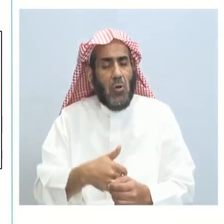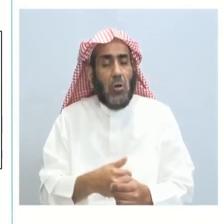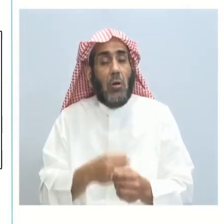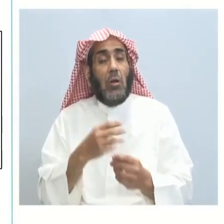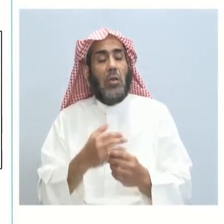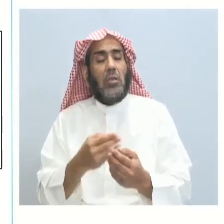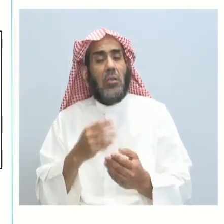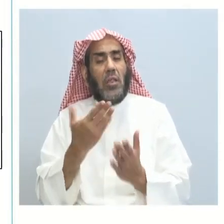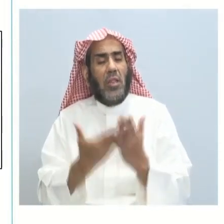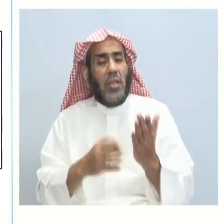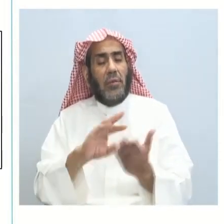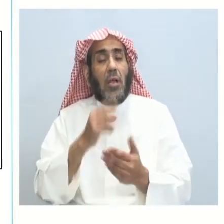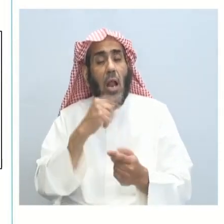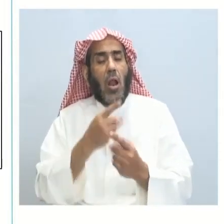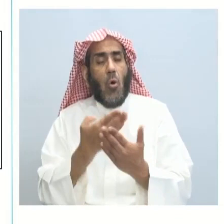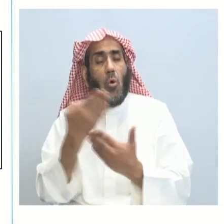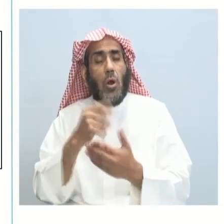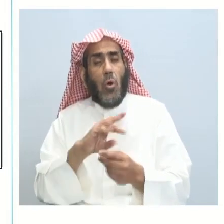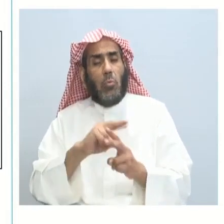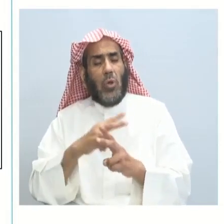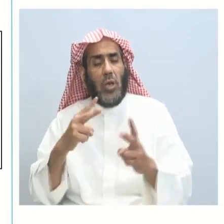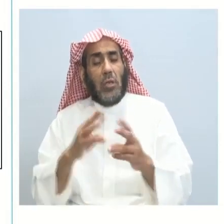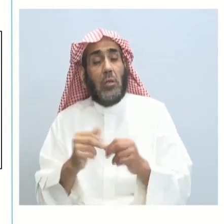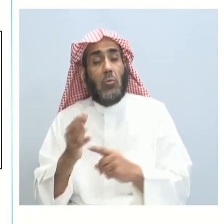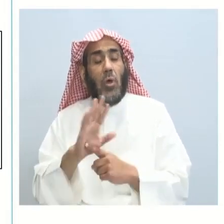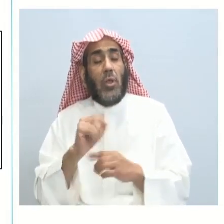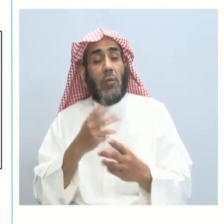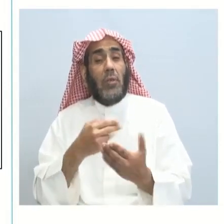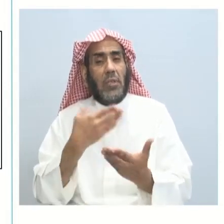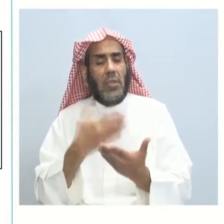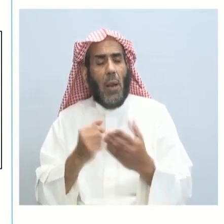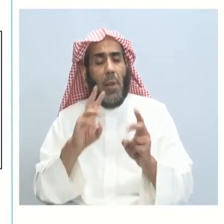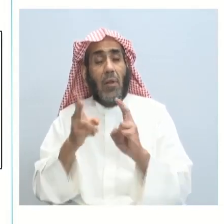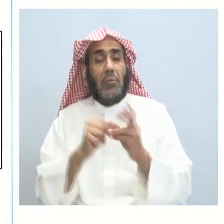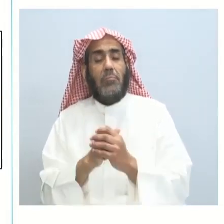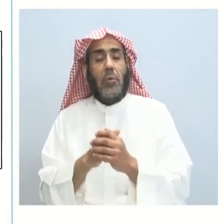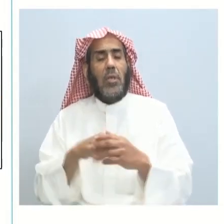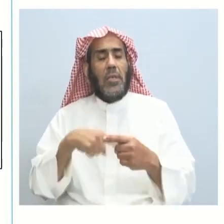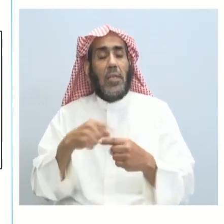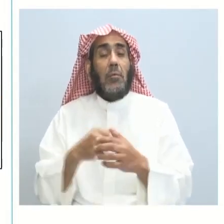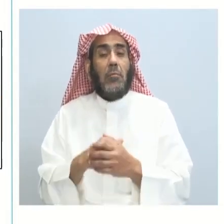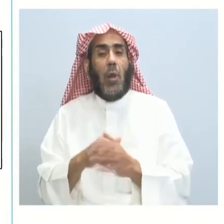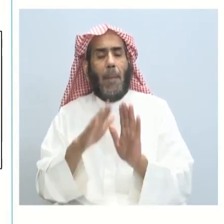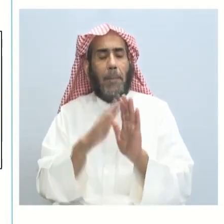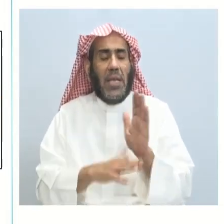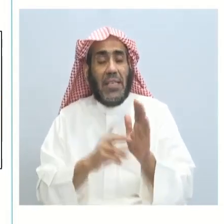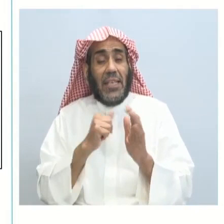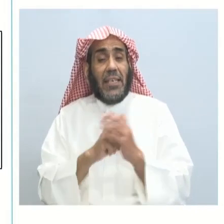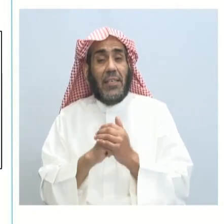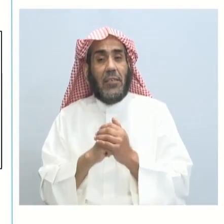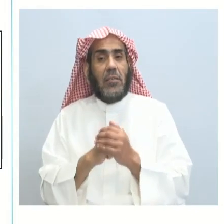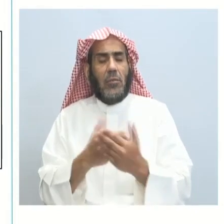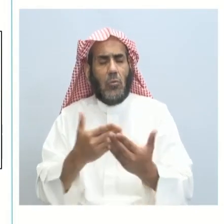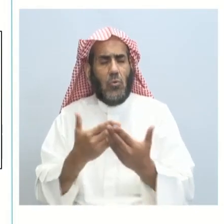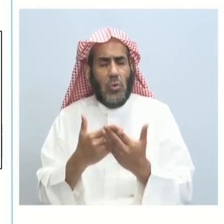معينا للتذكره الا ان هناك متغيرات قد تؤثر على الطلب على فعاليته اذا دائما البيانات التاريخيه